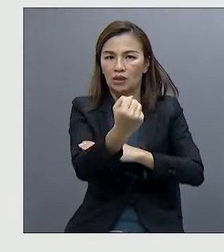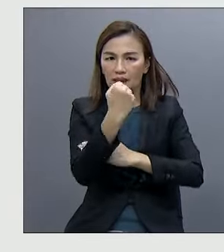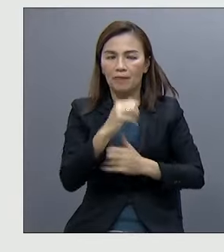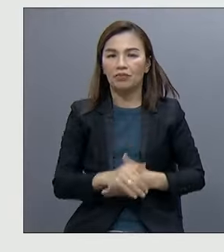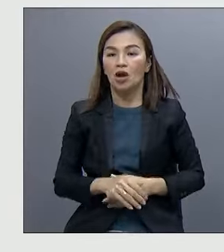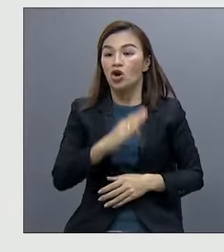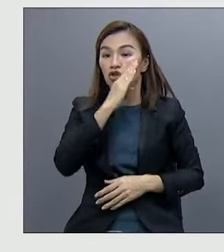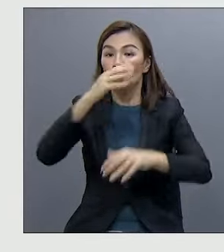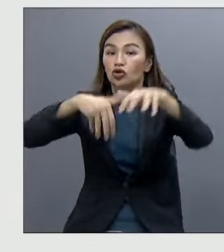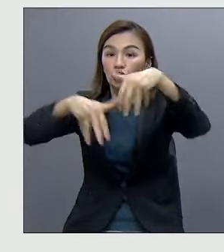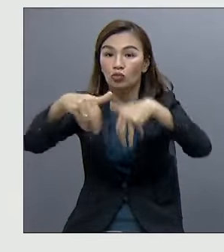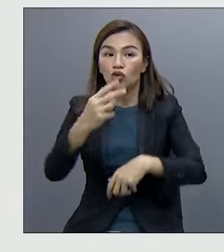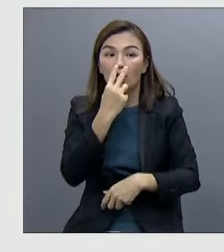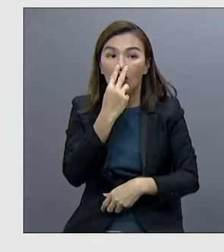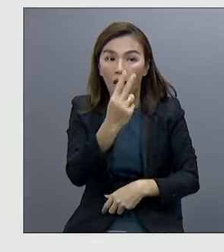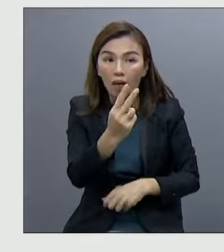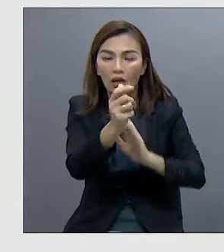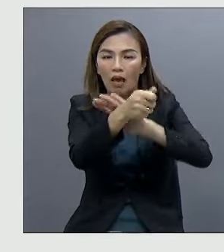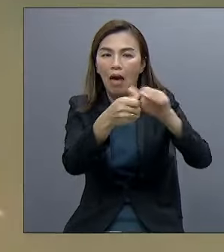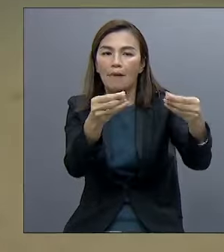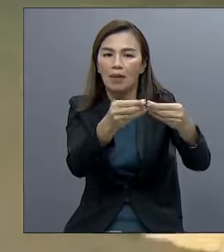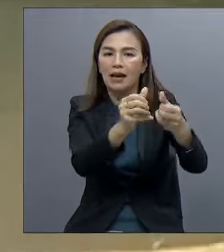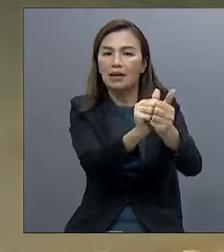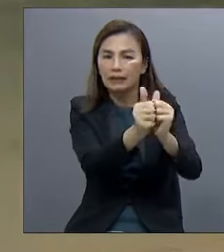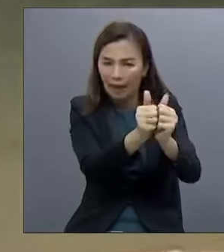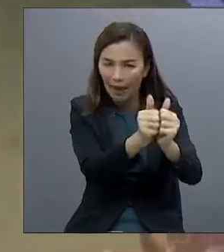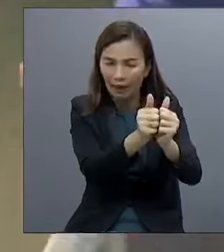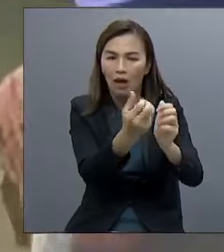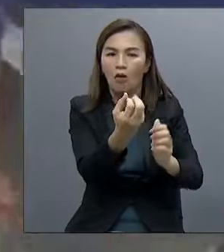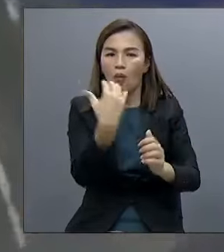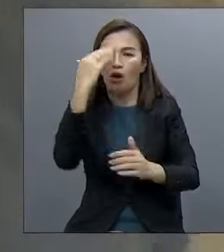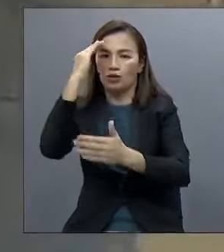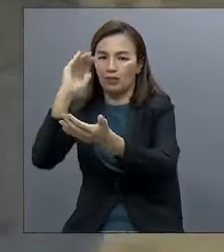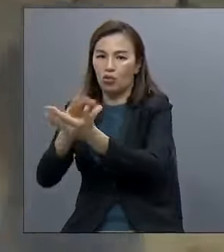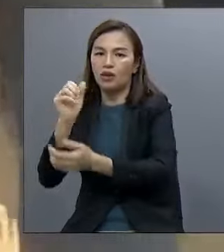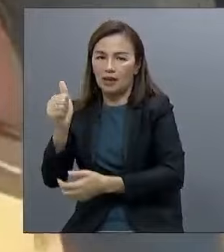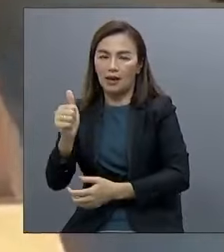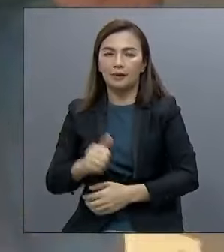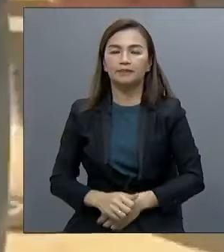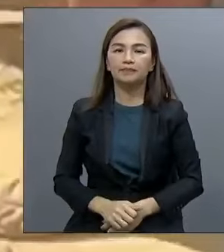แสในการพบการลักลอบเล่นการพนันก็แจ้งเจ้าหน้าที่ได้ทันทีค่ะ